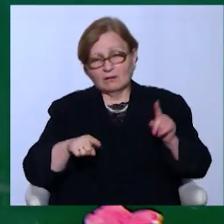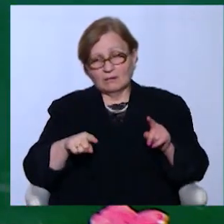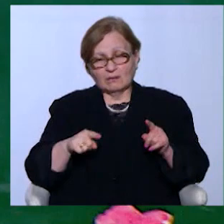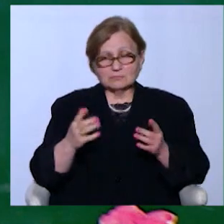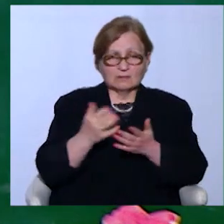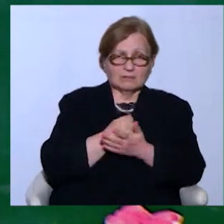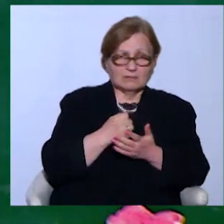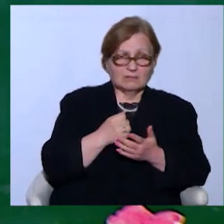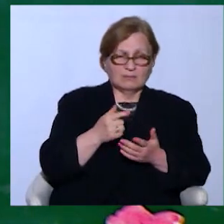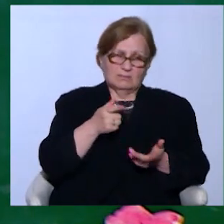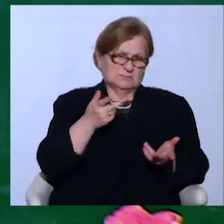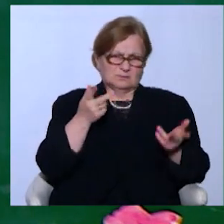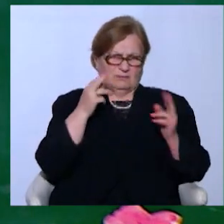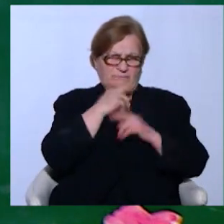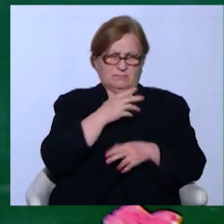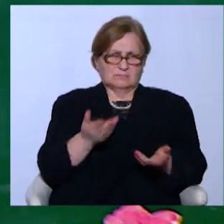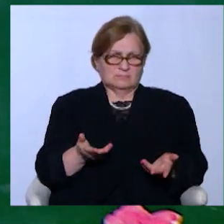ხან არა, მაშინ არ ვარგა ეს წესი.